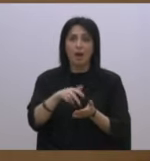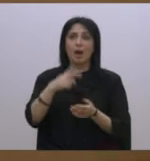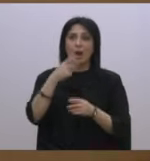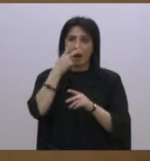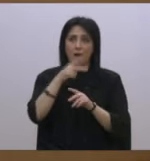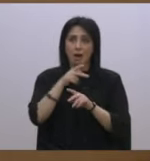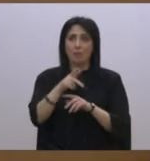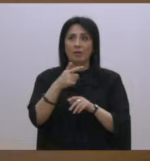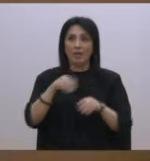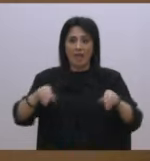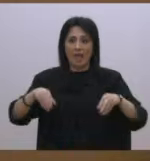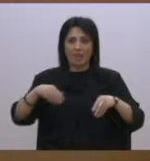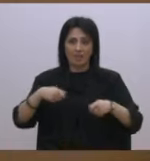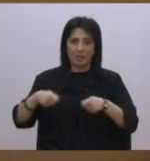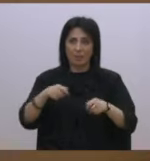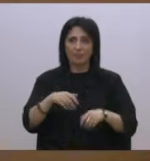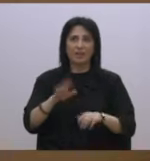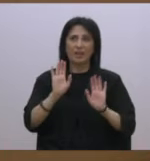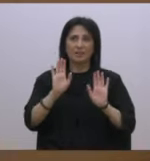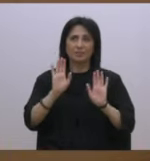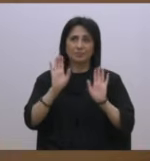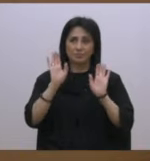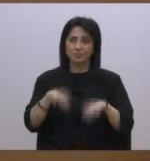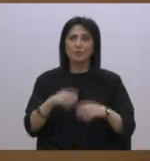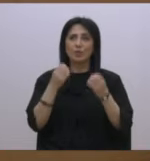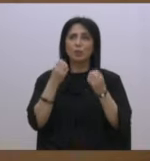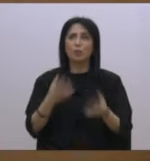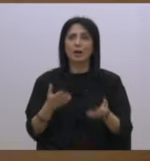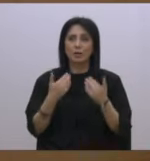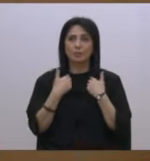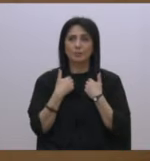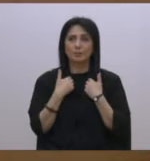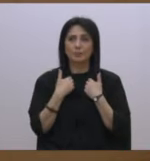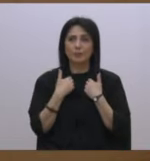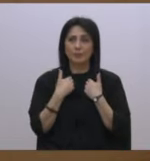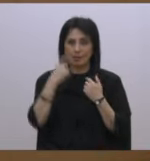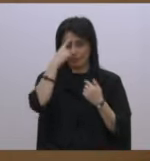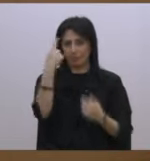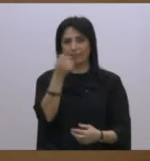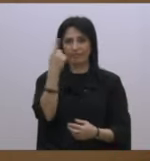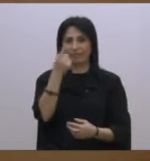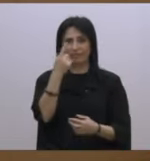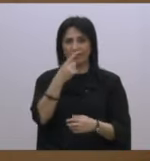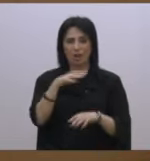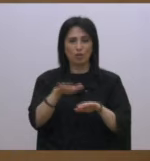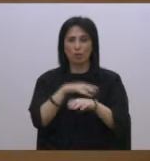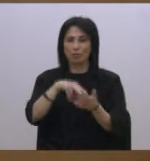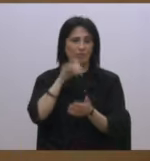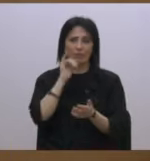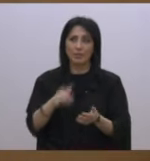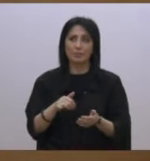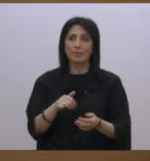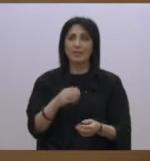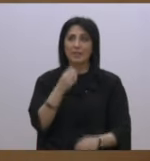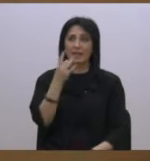ნახოთ ეტლის და ასე შემდეგ მაგრამ არ არის ეგები უბრალოდ თაბრუ მეხვევა დიდხანს ხო და